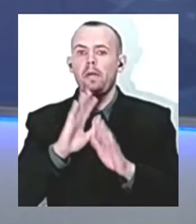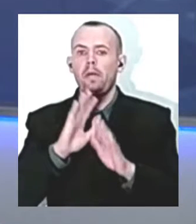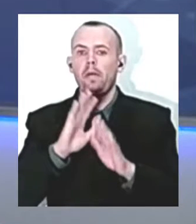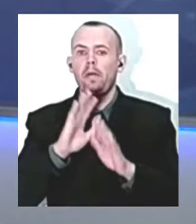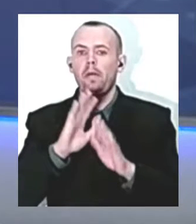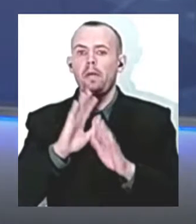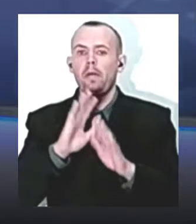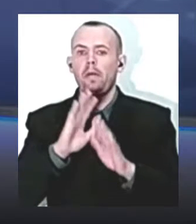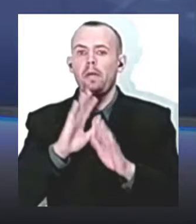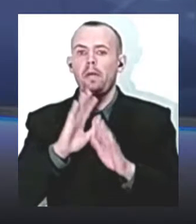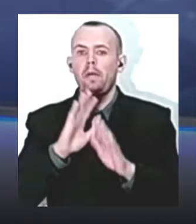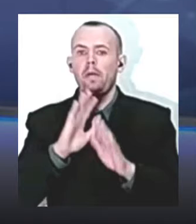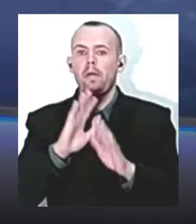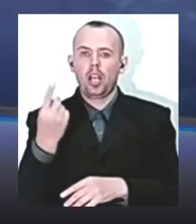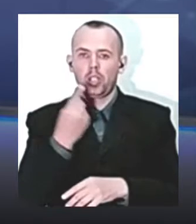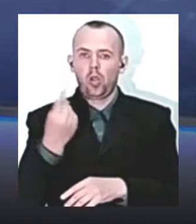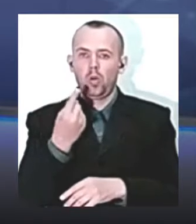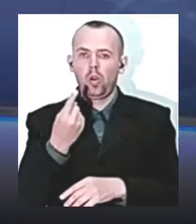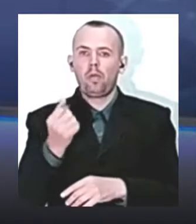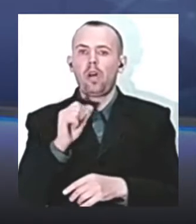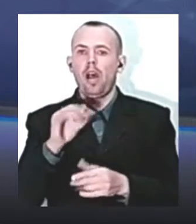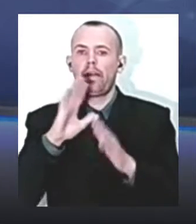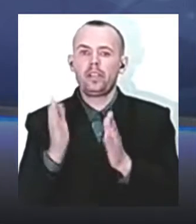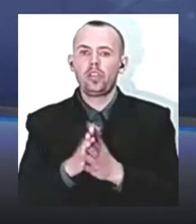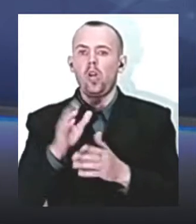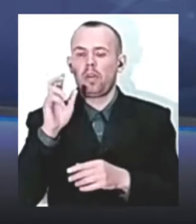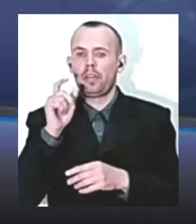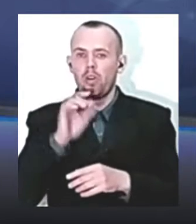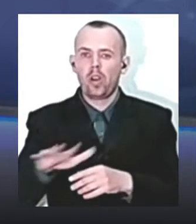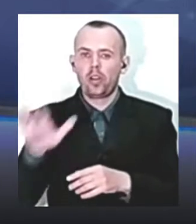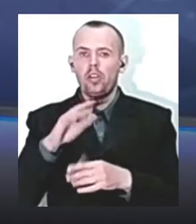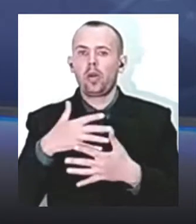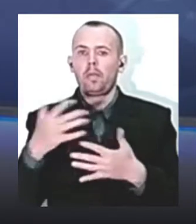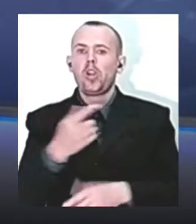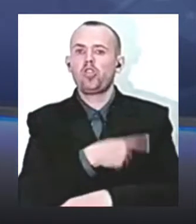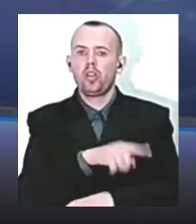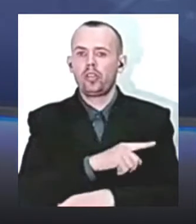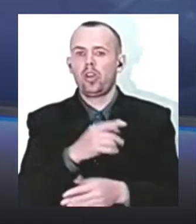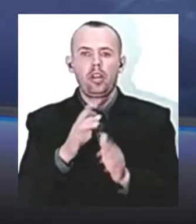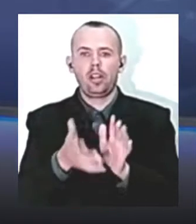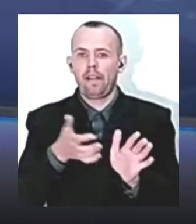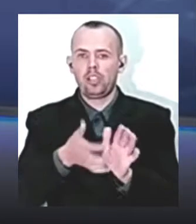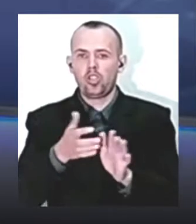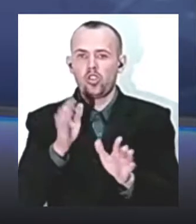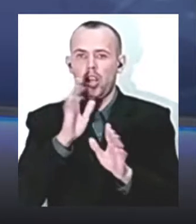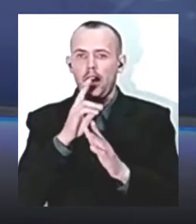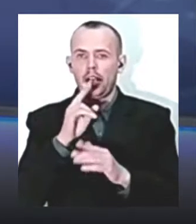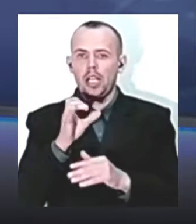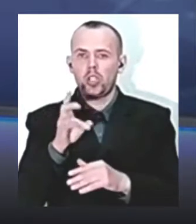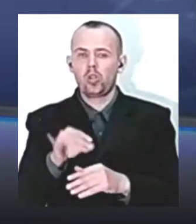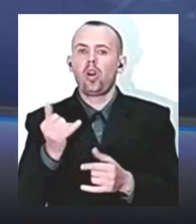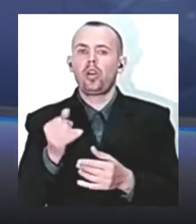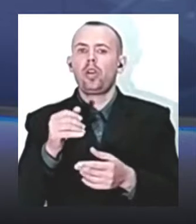в Одеській області, а в цілому в країні, в більшості лікарень не вистачає кисню. І головний